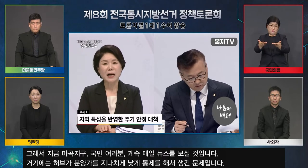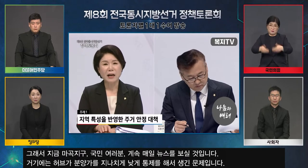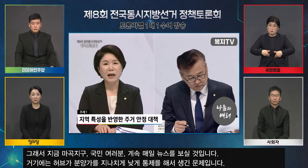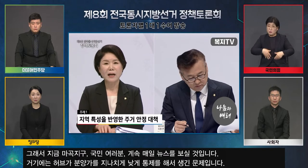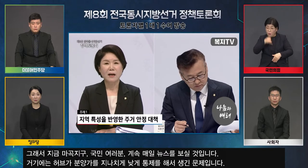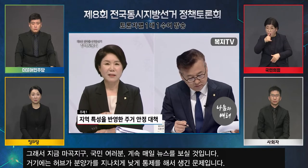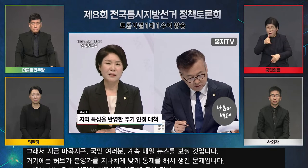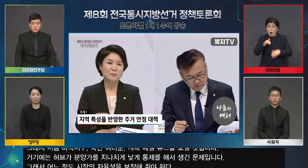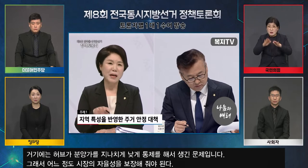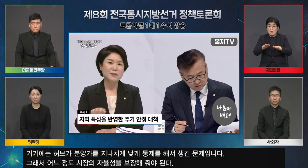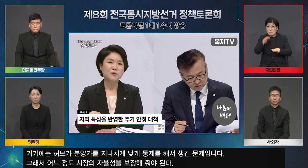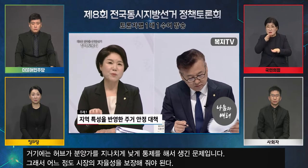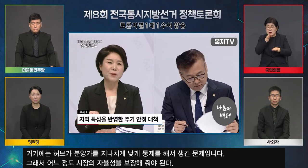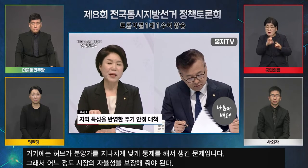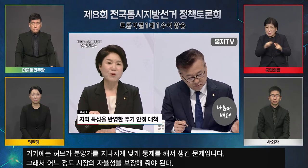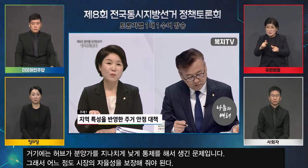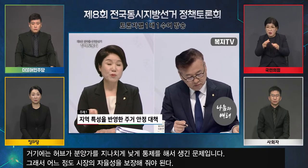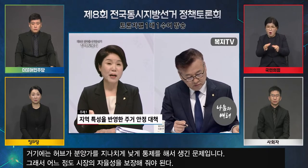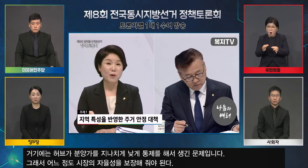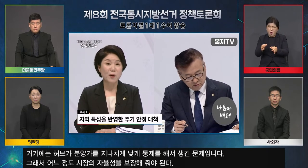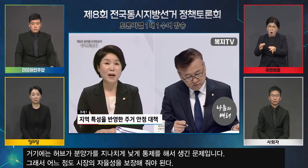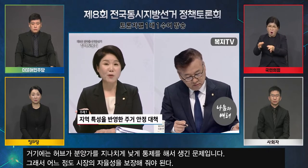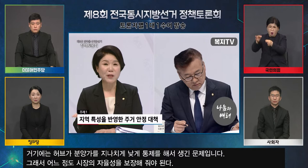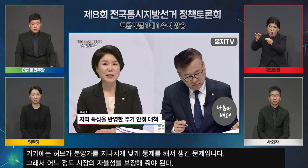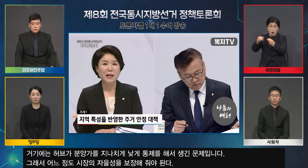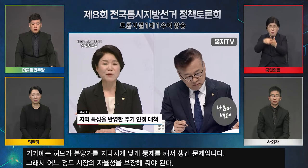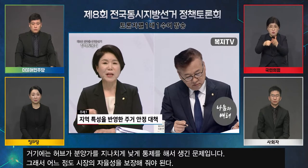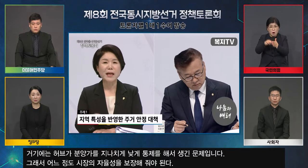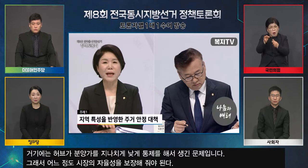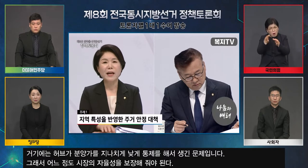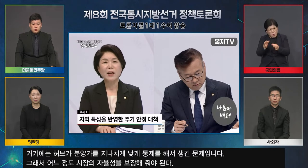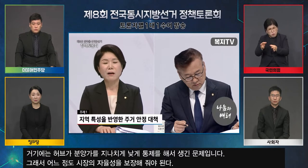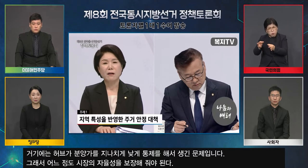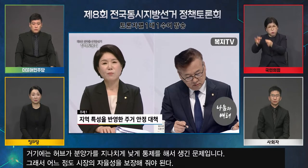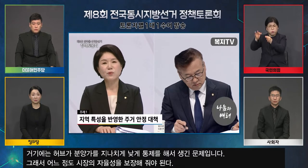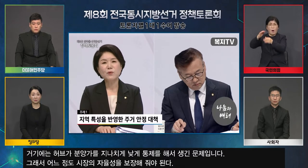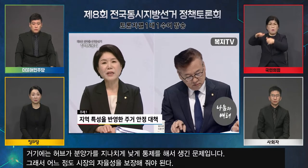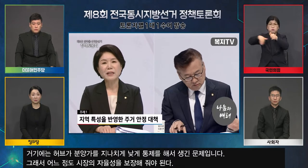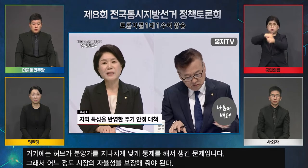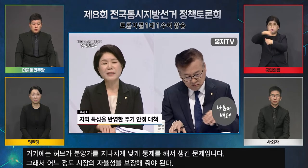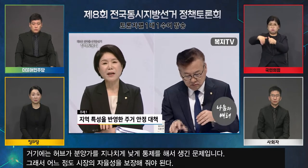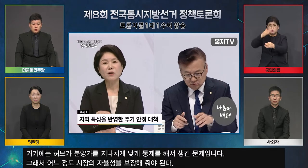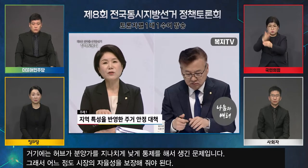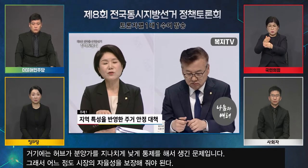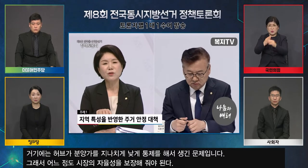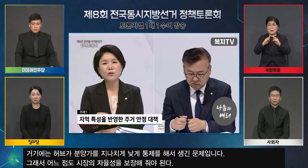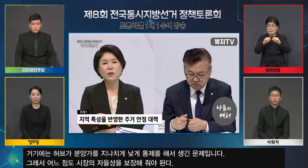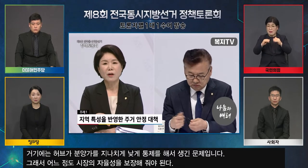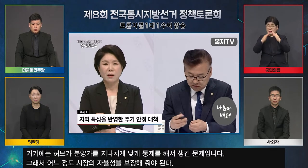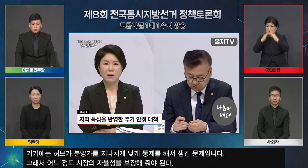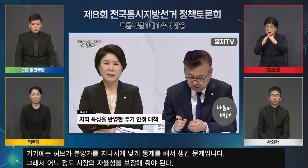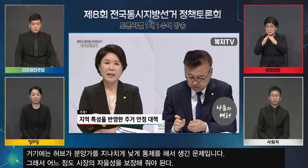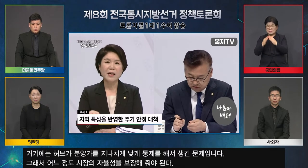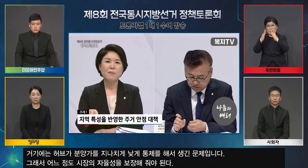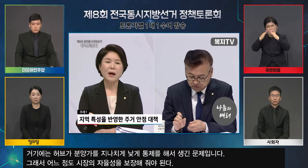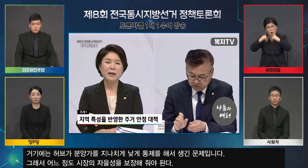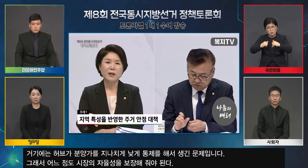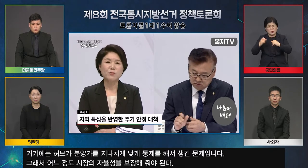금리가 지금 상승 국면에 있고 물가가 올라가고 있기 때문에 부동산의 재건축,